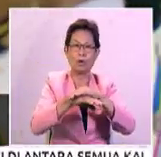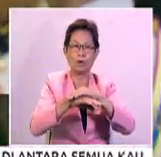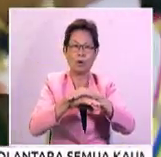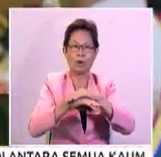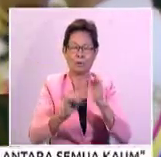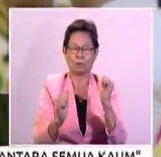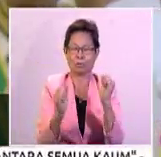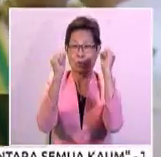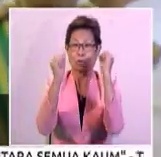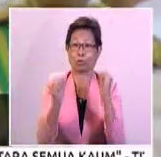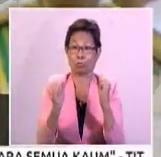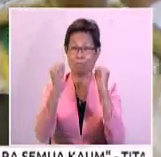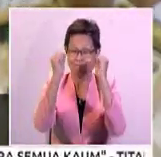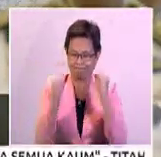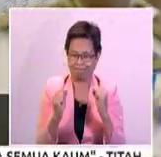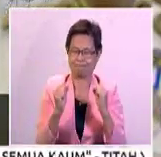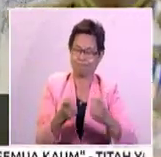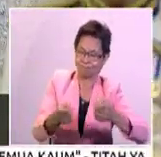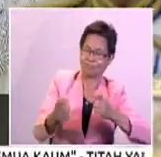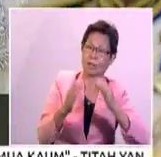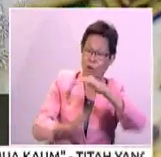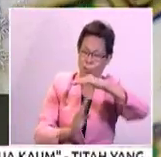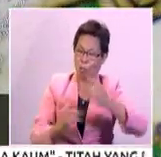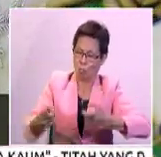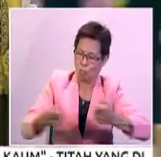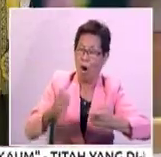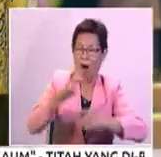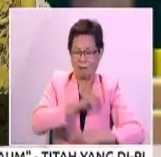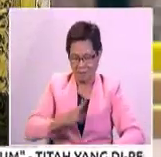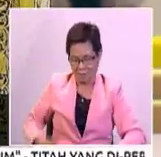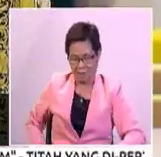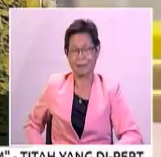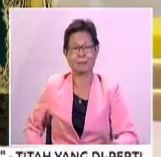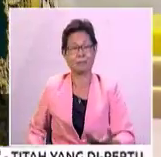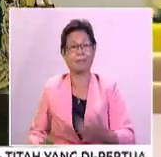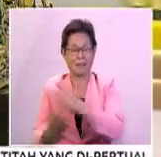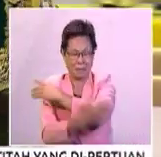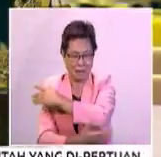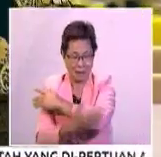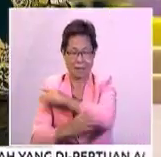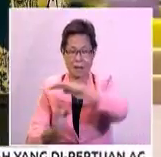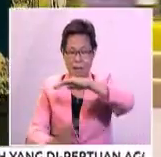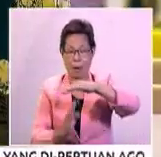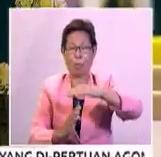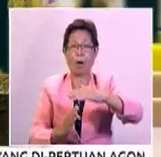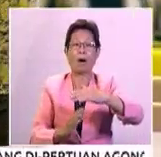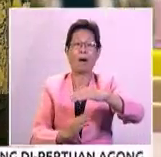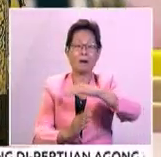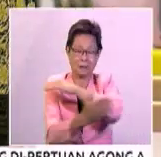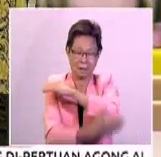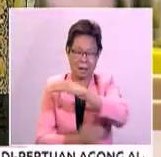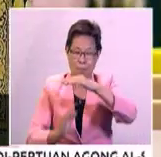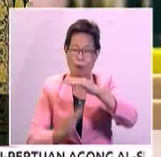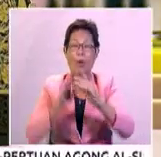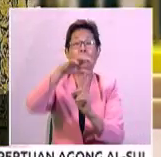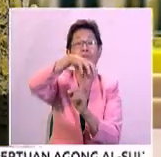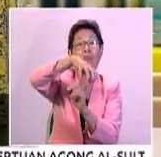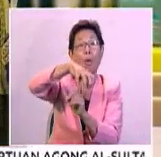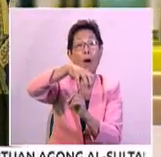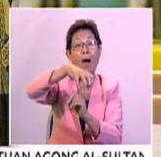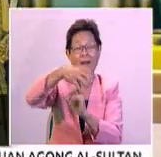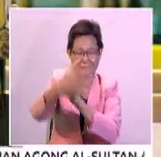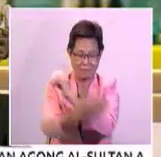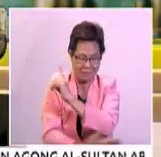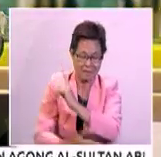di bawah tadbir urus baginda. Sebagai negara di bawah naungan baginda, sebagai